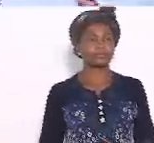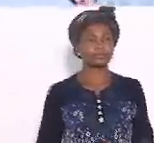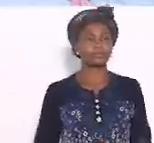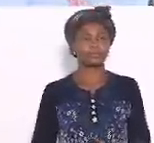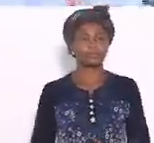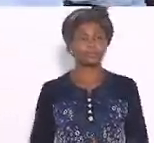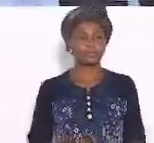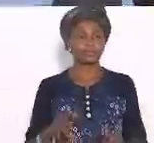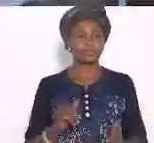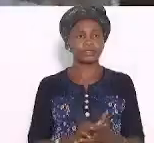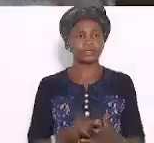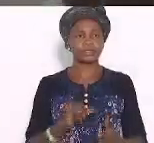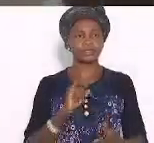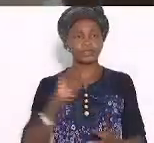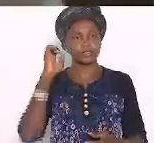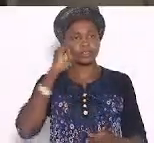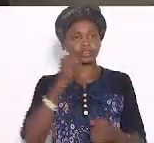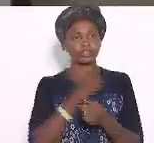okoisiua